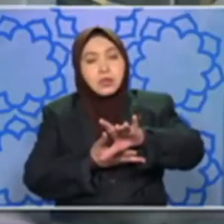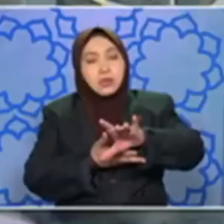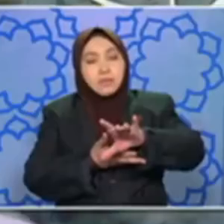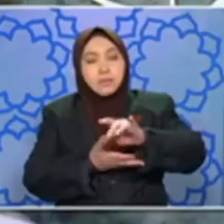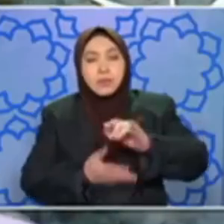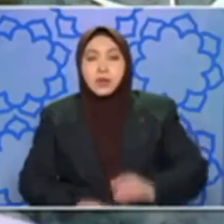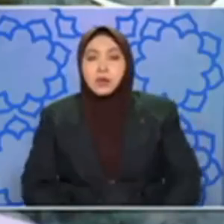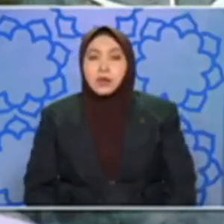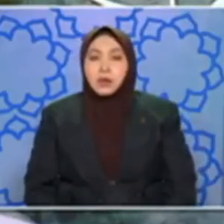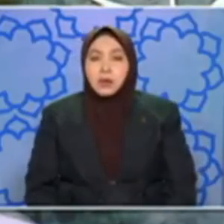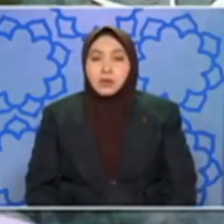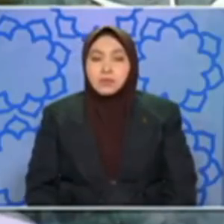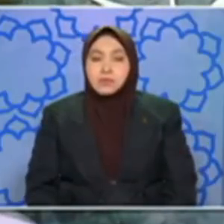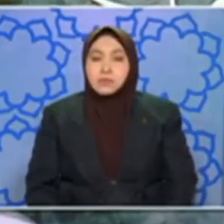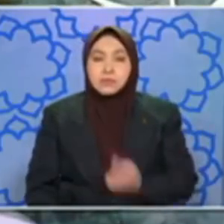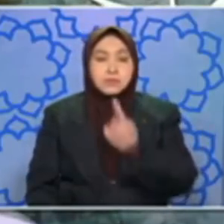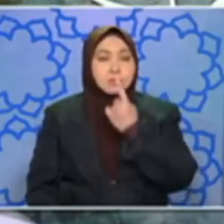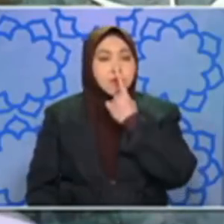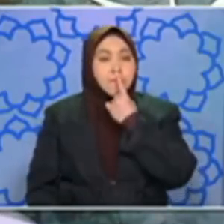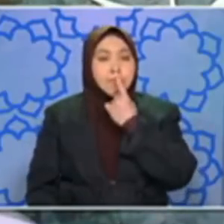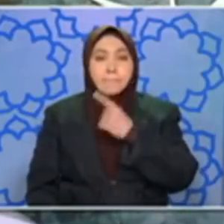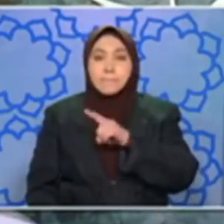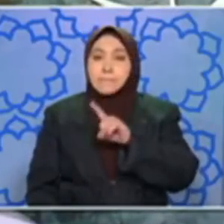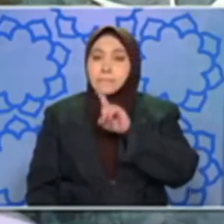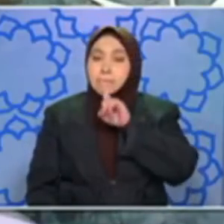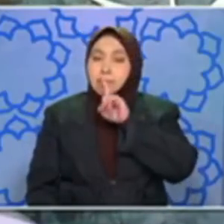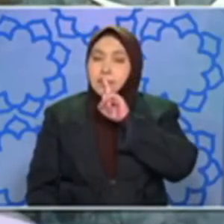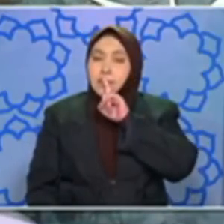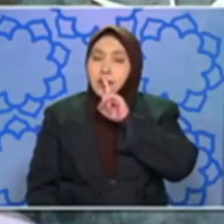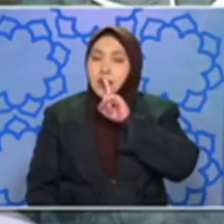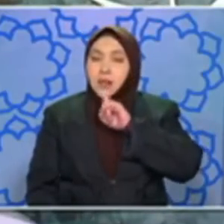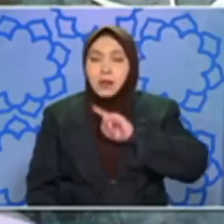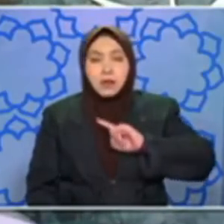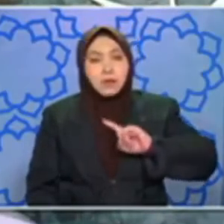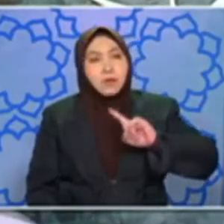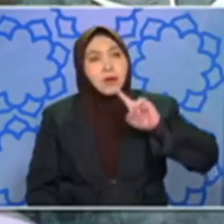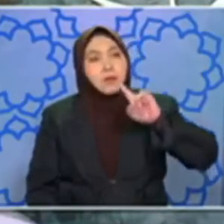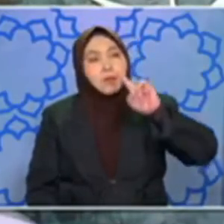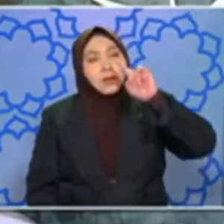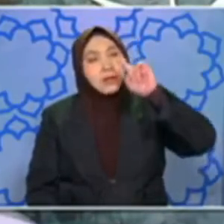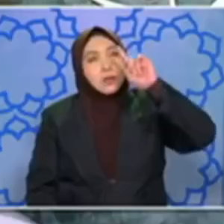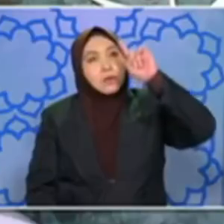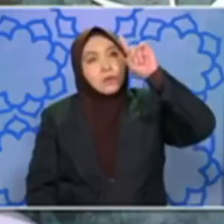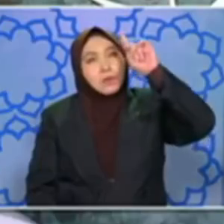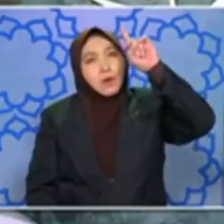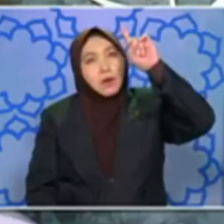الرجيم بسم الله الرحمن